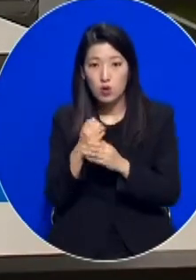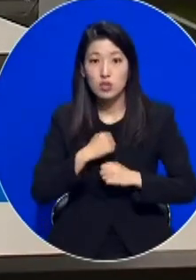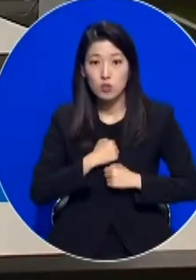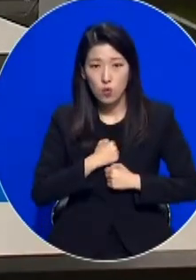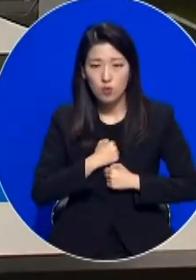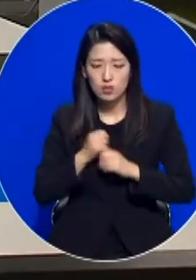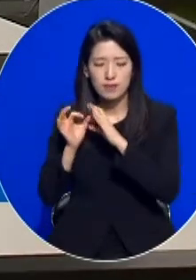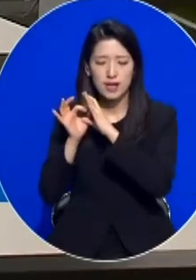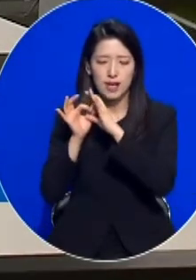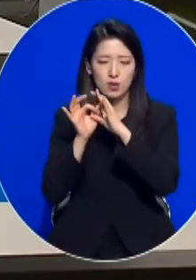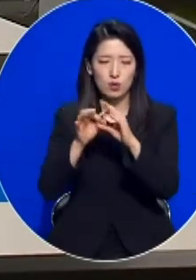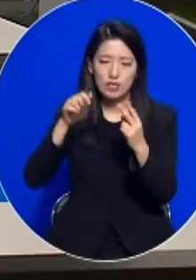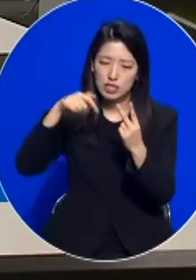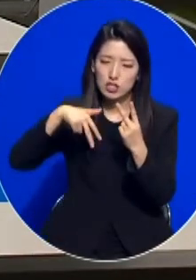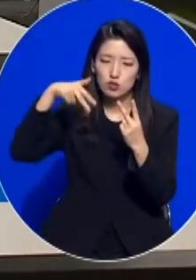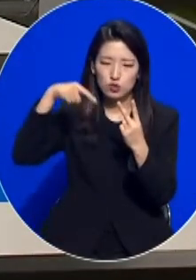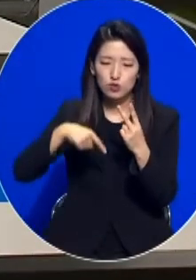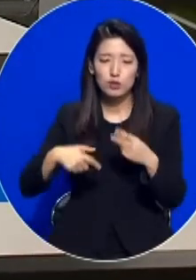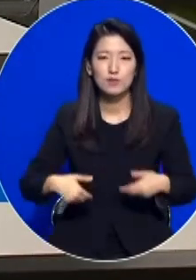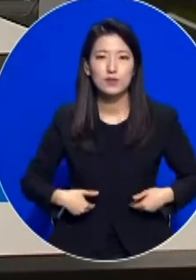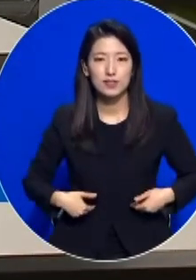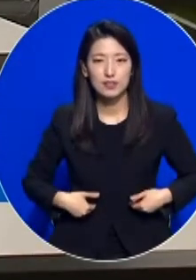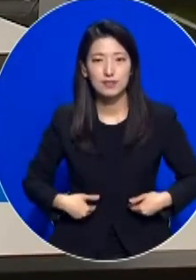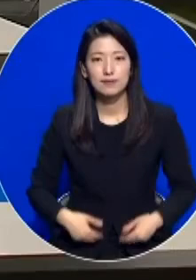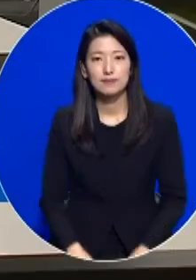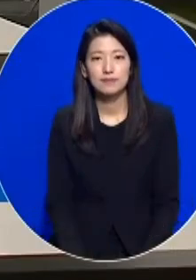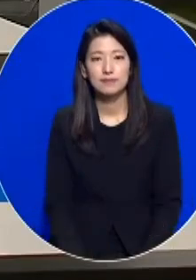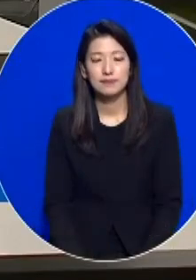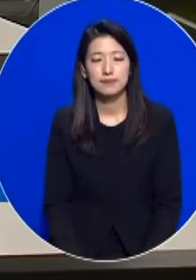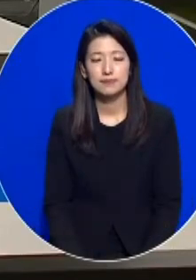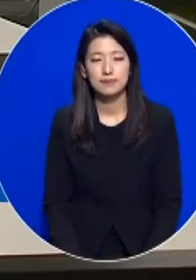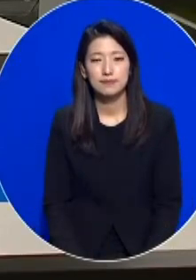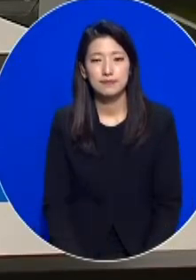예방수칙을 지속적으로 준수해 주실 것을 요청을 드리겠습니다. 이상입니다.